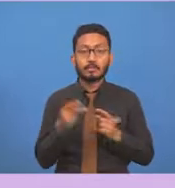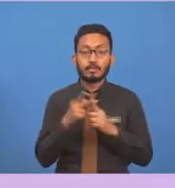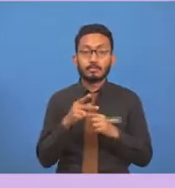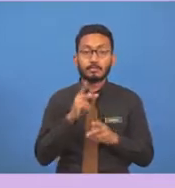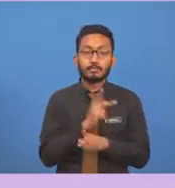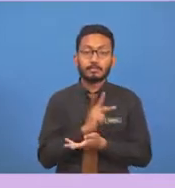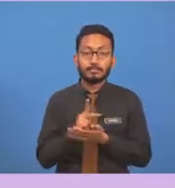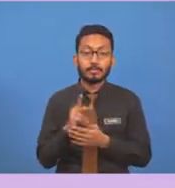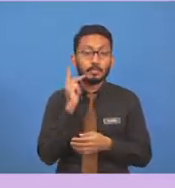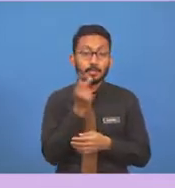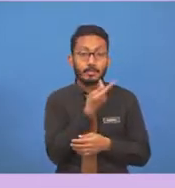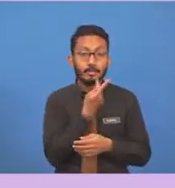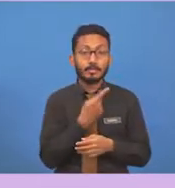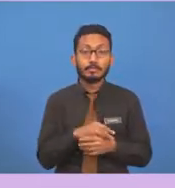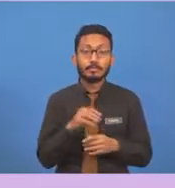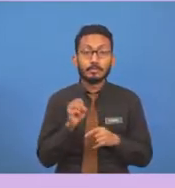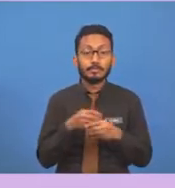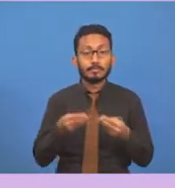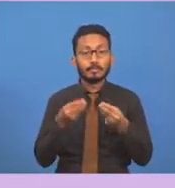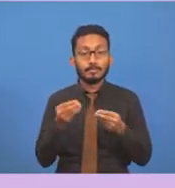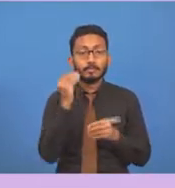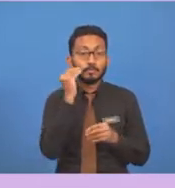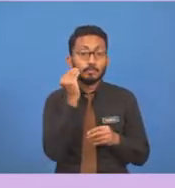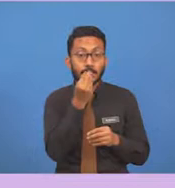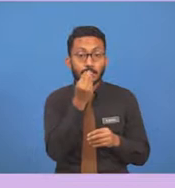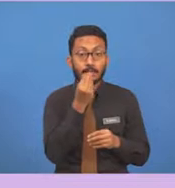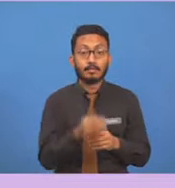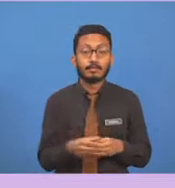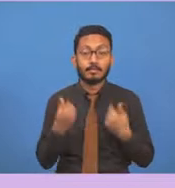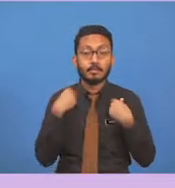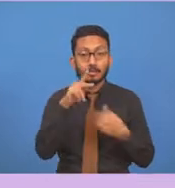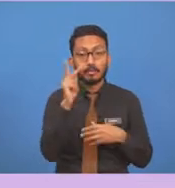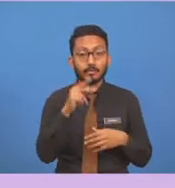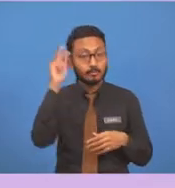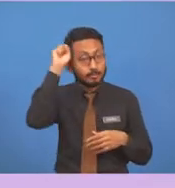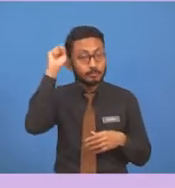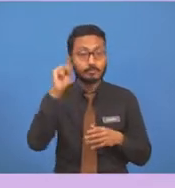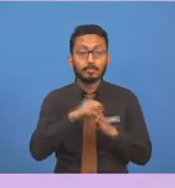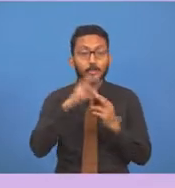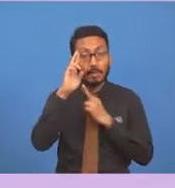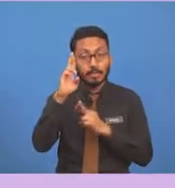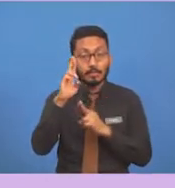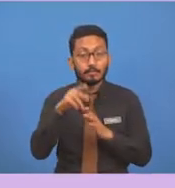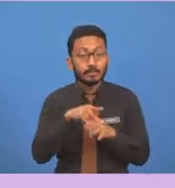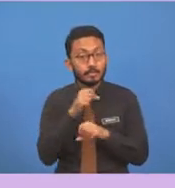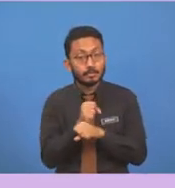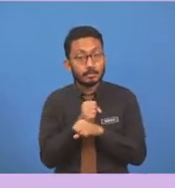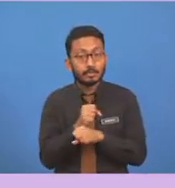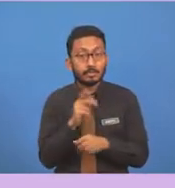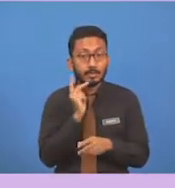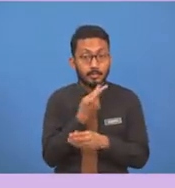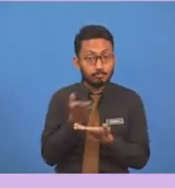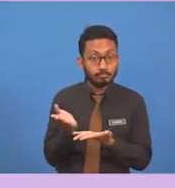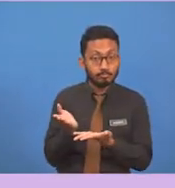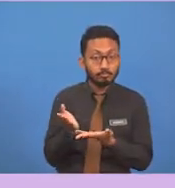memberikan makanan. Adakah Siva menghormati pekerja kantin? A. Siva menghormati pekerja kantin.